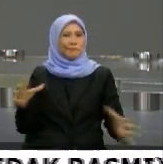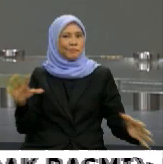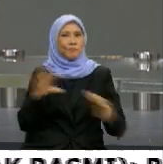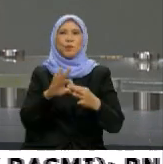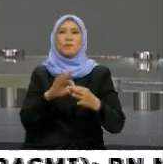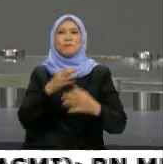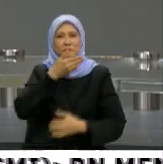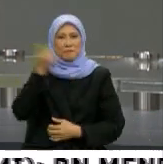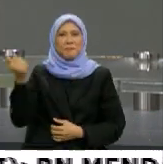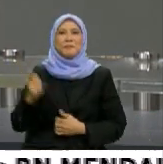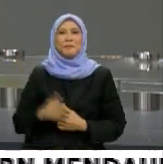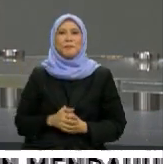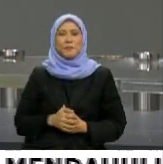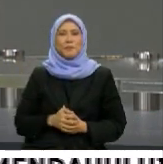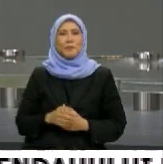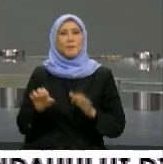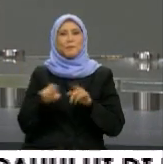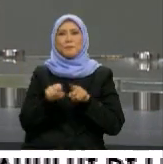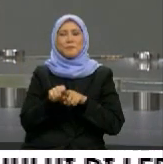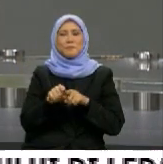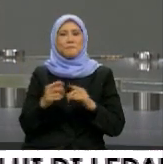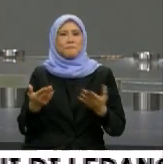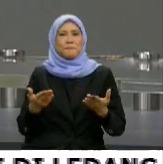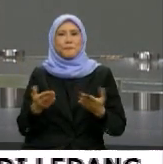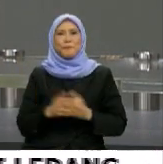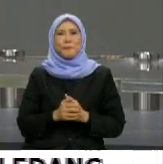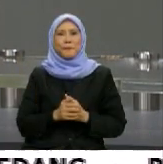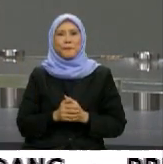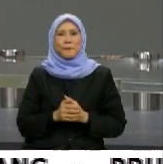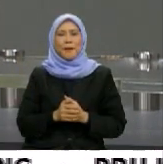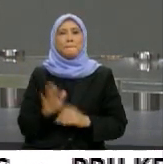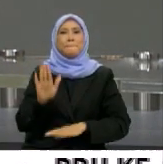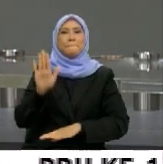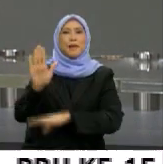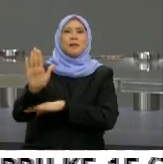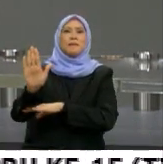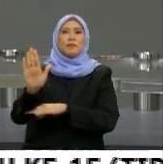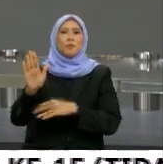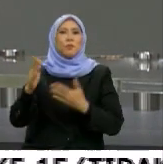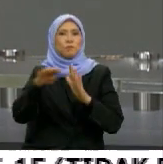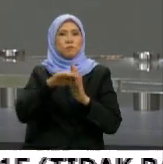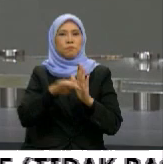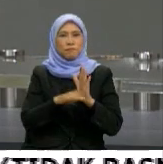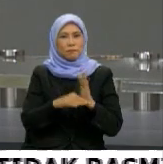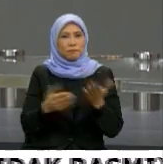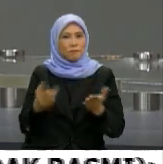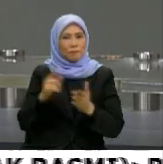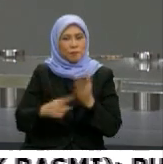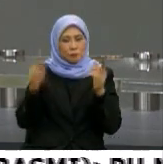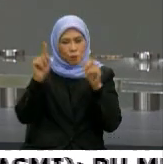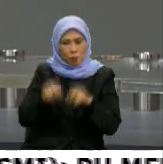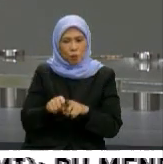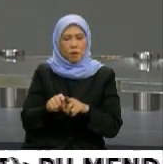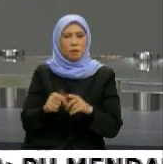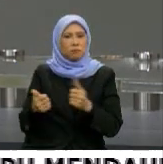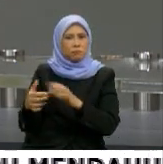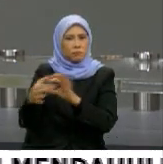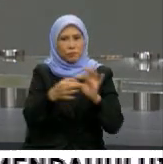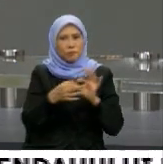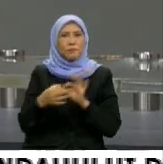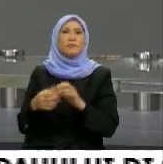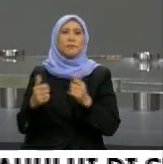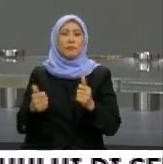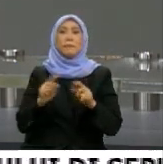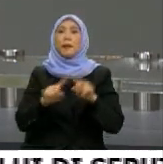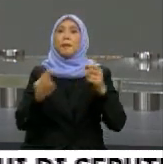kita perlu suatu konsolidasi manifesto rather than kita mempersetujui apa seadanya. Cuma